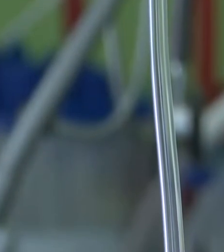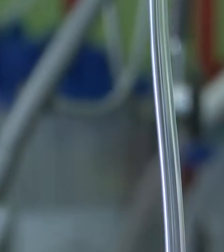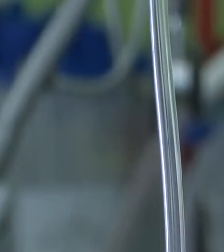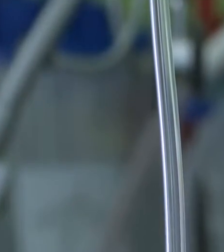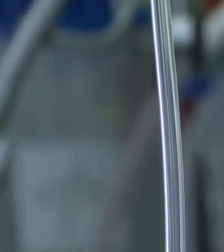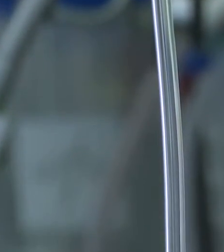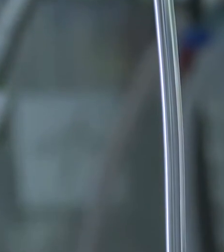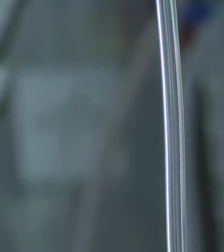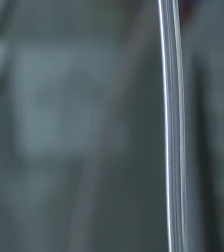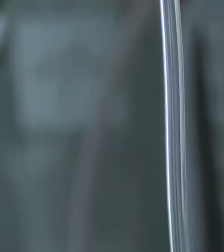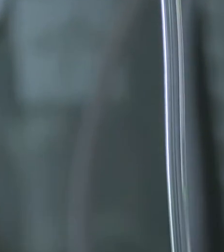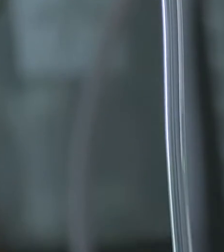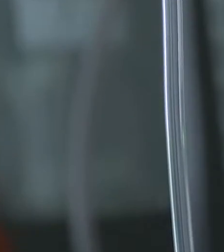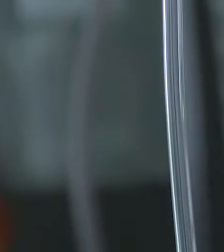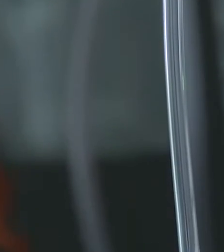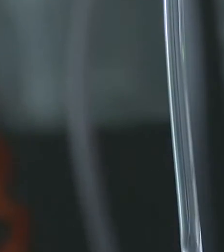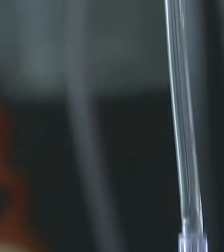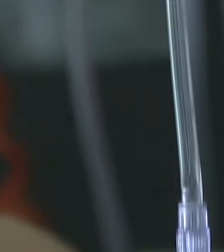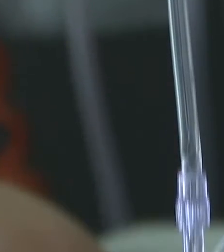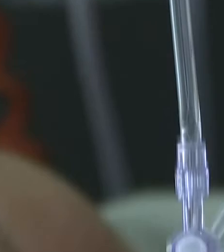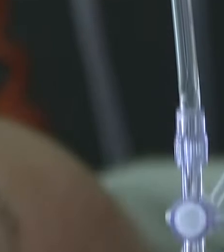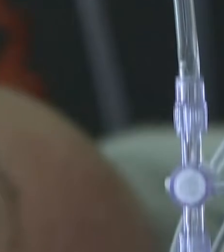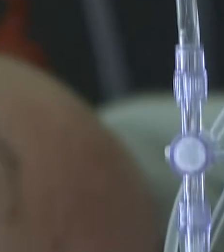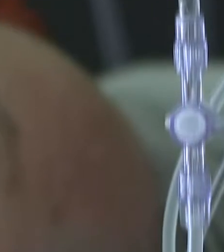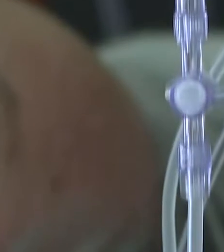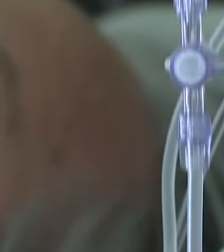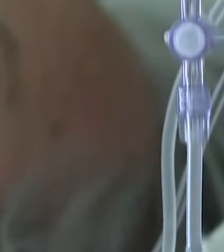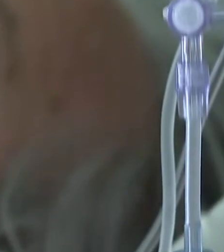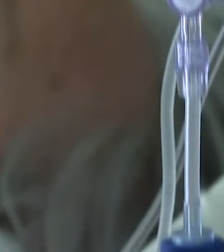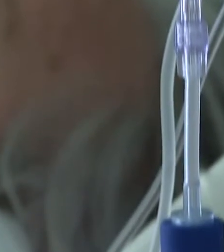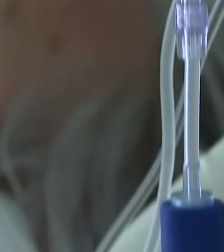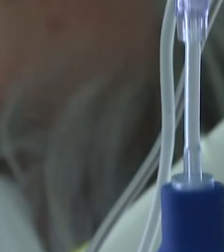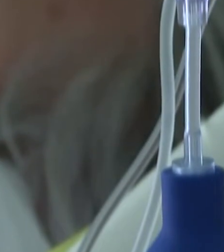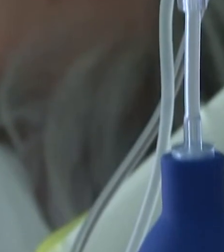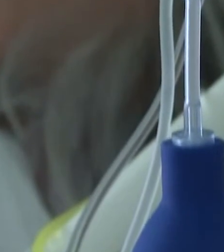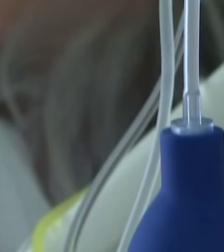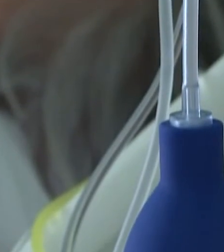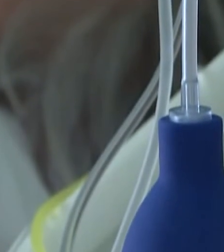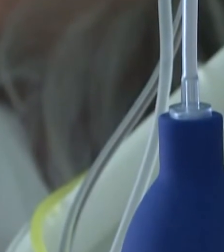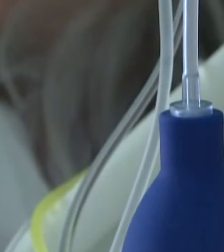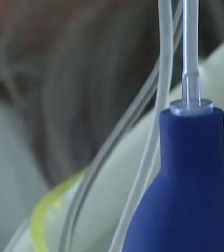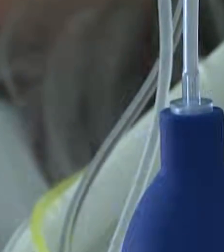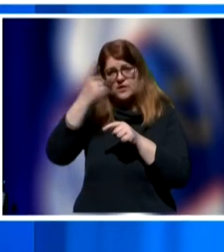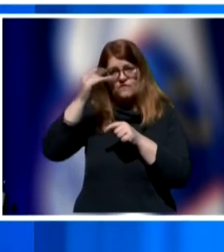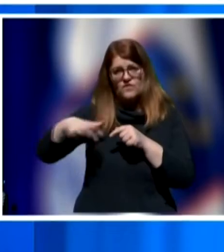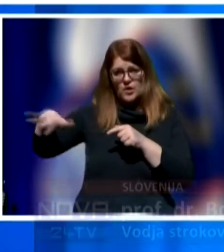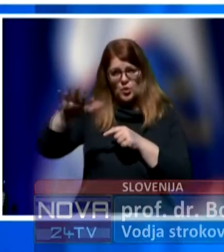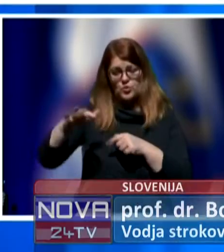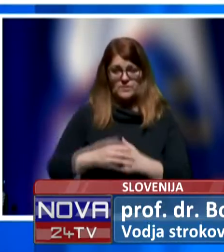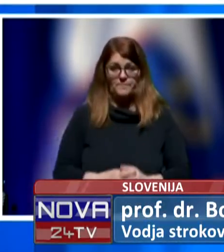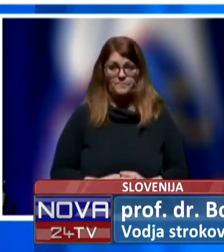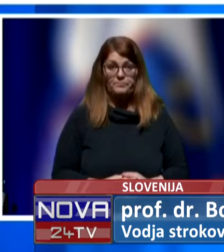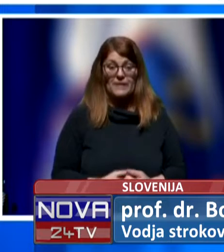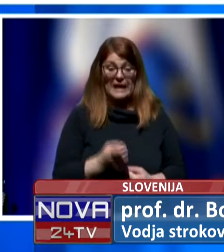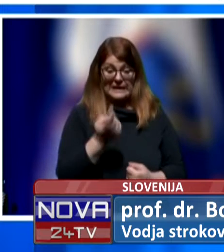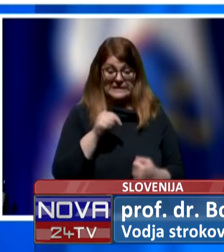nekaj več kot 1200 primerov okužb, a v populaciji je po zadnjih izračunih okoli 10.000 okuženih. No, iz tega